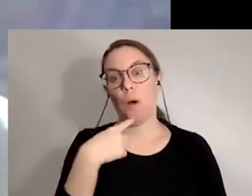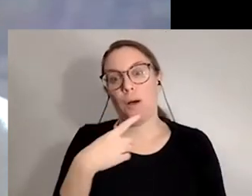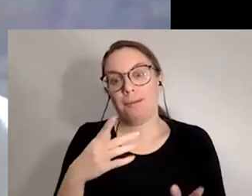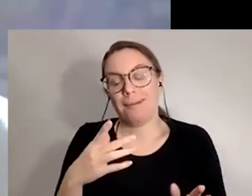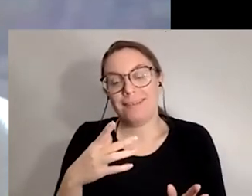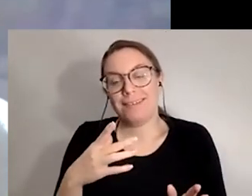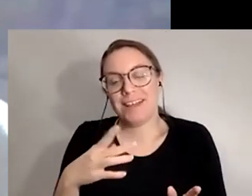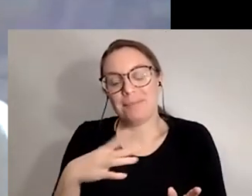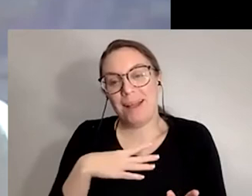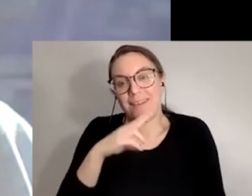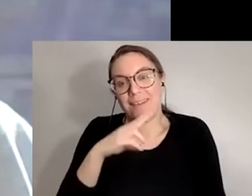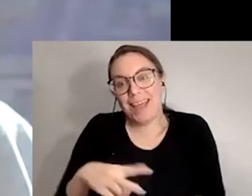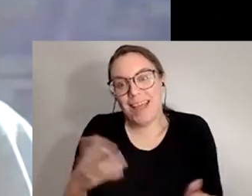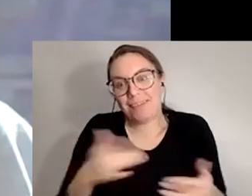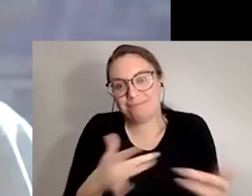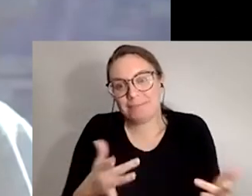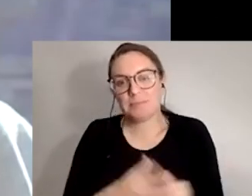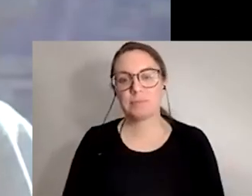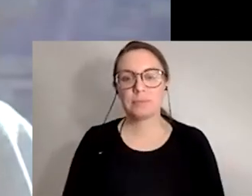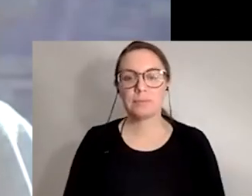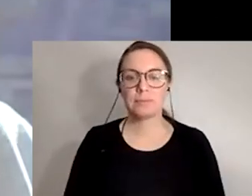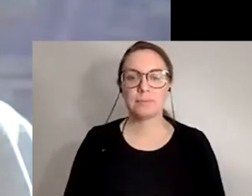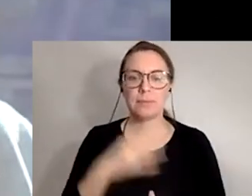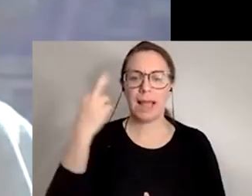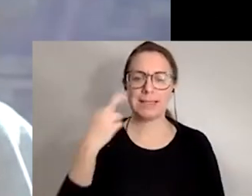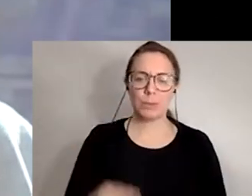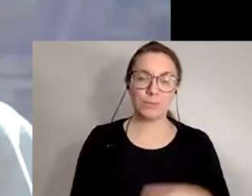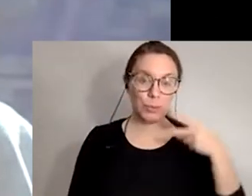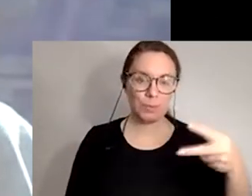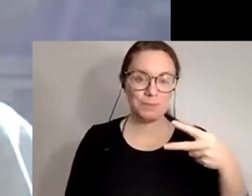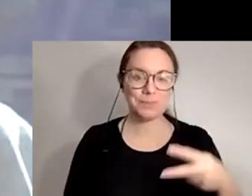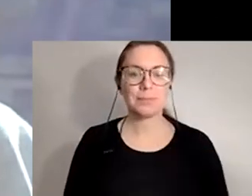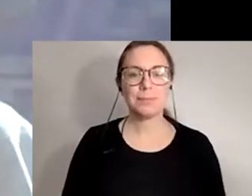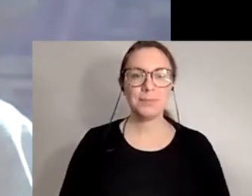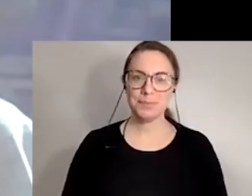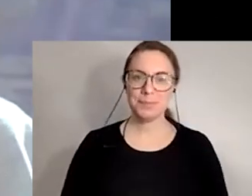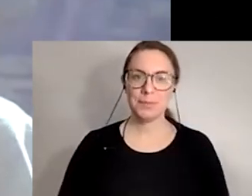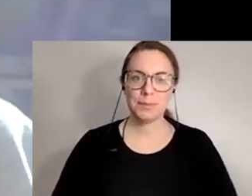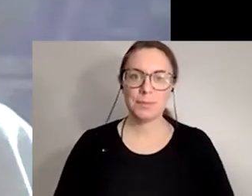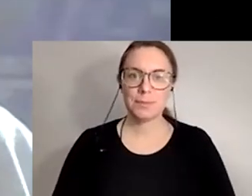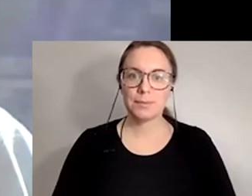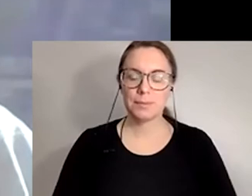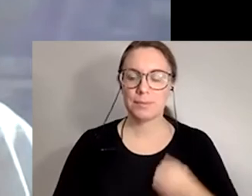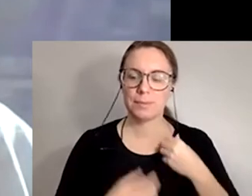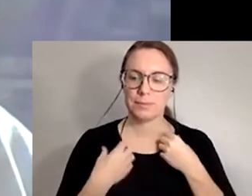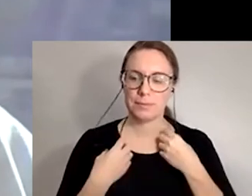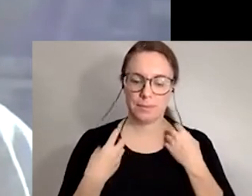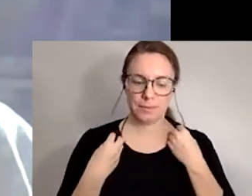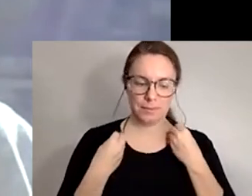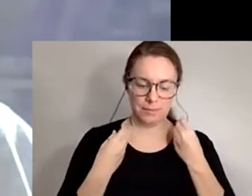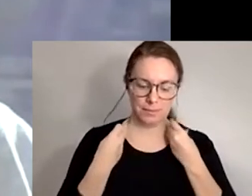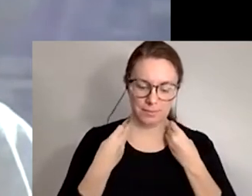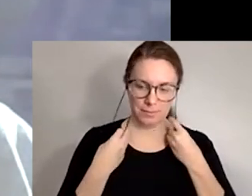Et deux raisons à cela. La première, et c'est ce qui m'intéresse peut-être le plus de ce qui sortira